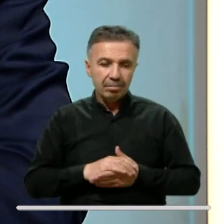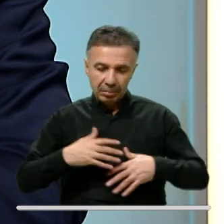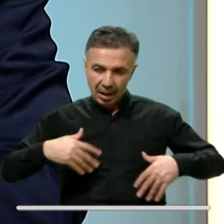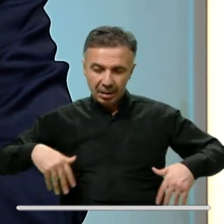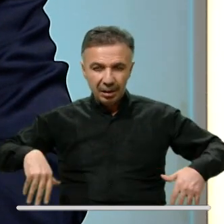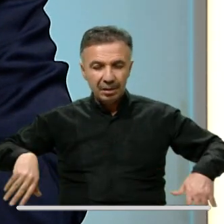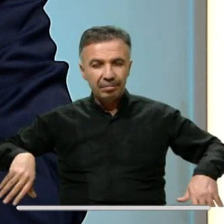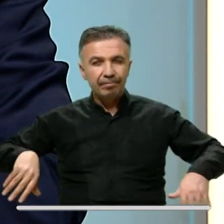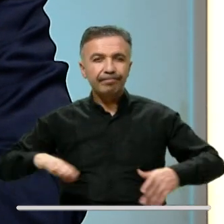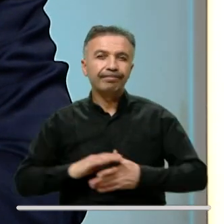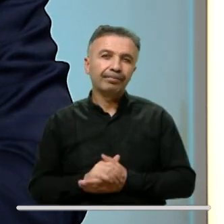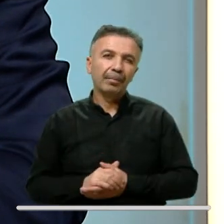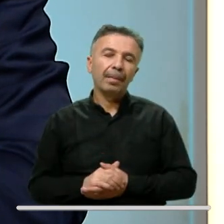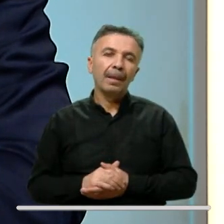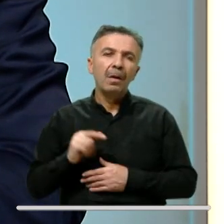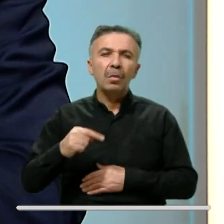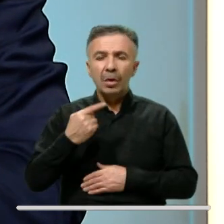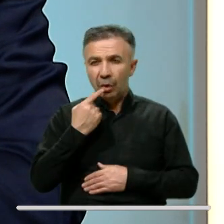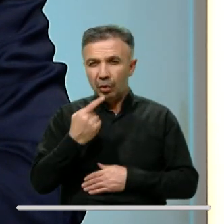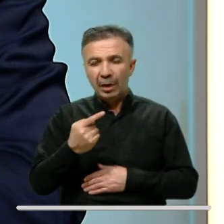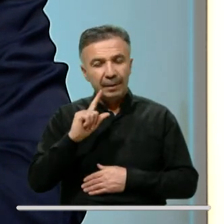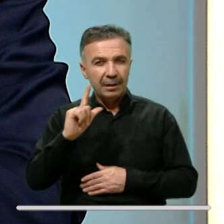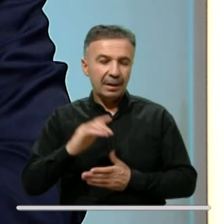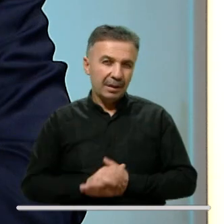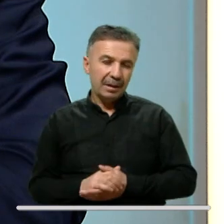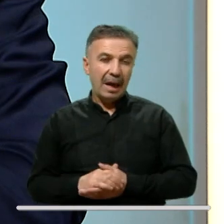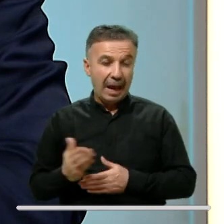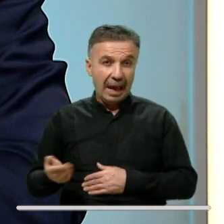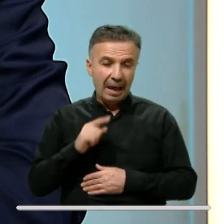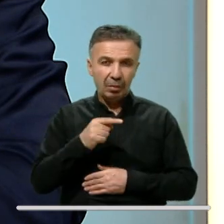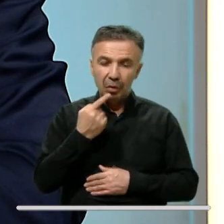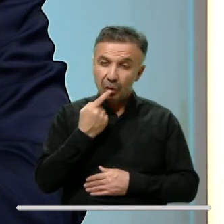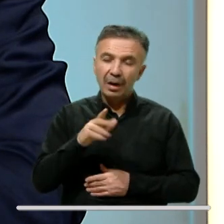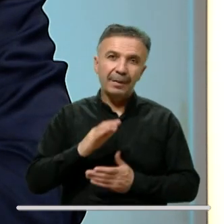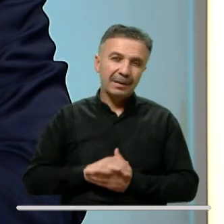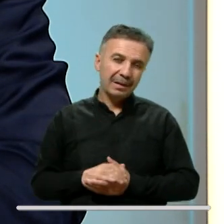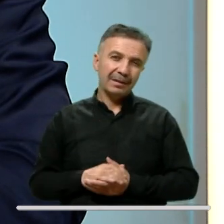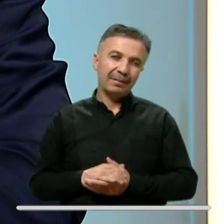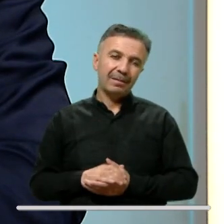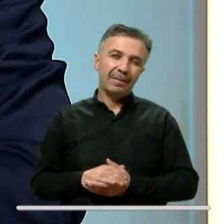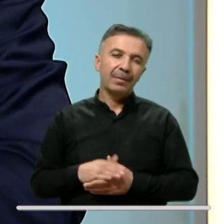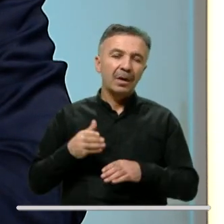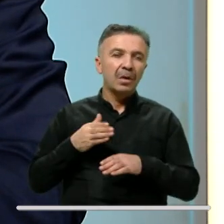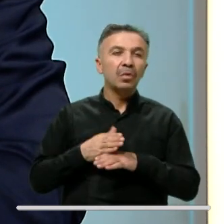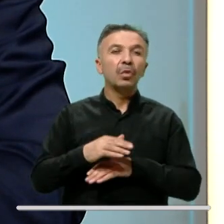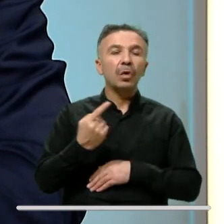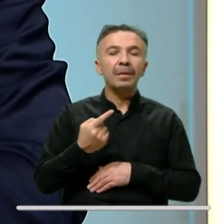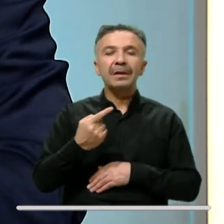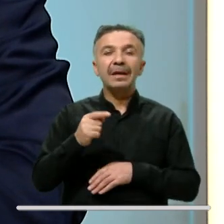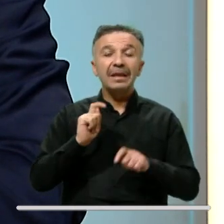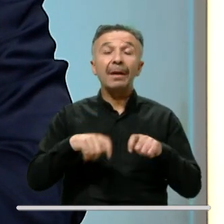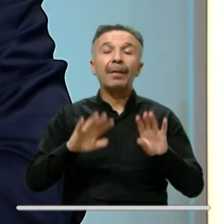her cemaatin yani herkesin bunu da söylemesi gerekir. Eğer bunu söylemezlerse doğru bir şey yapmamış olur.